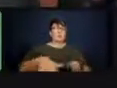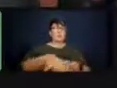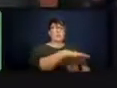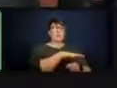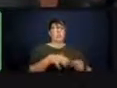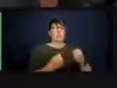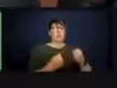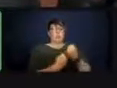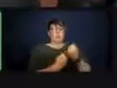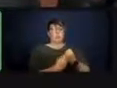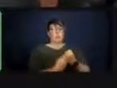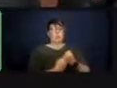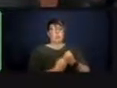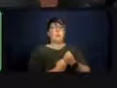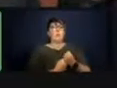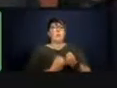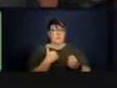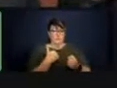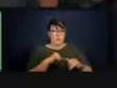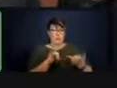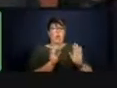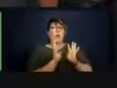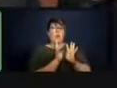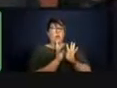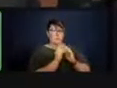Nimefurahia sana.